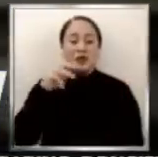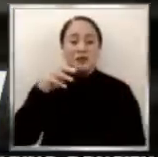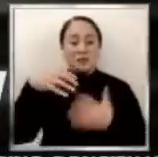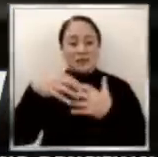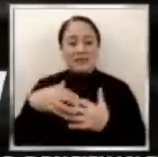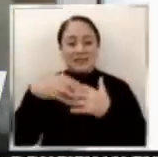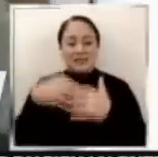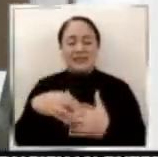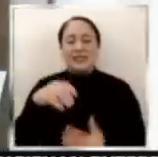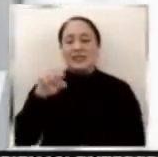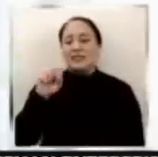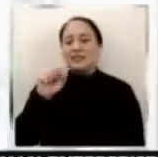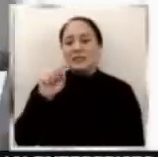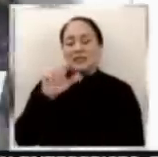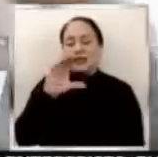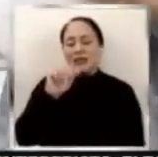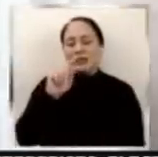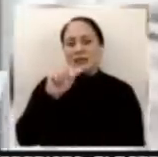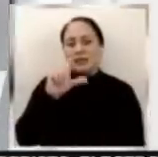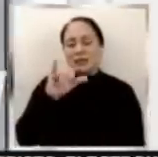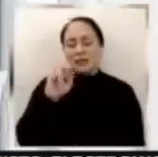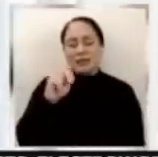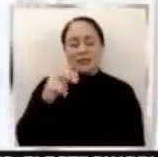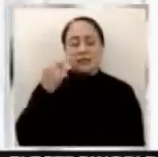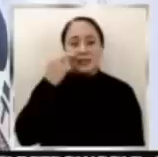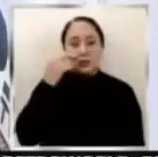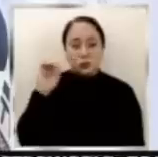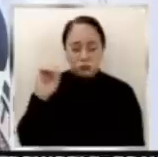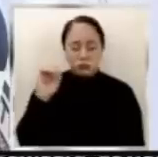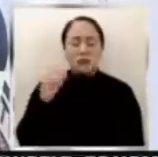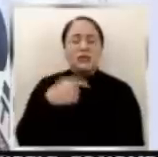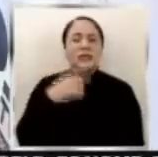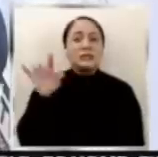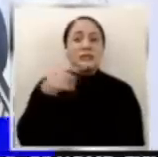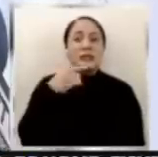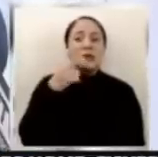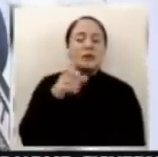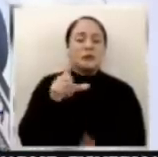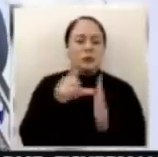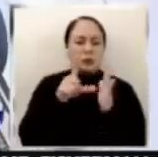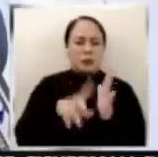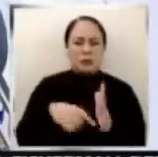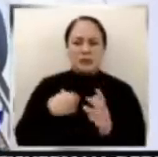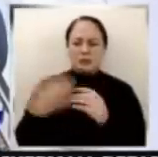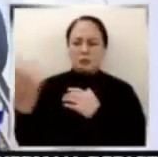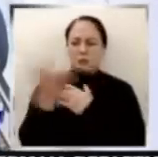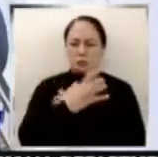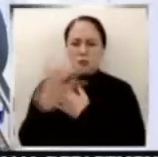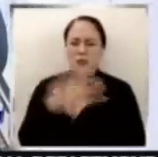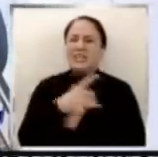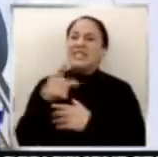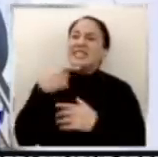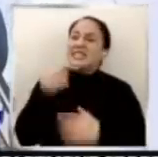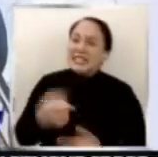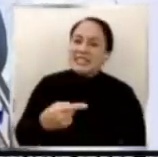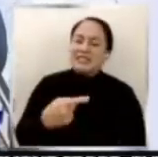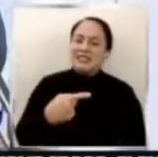Negros Oriental. Ayon yan sa abogado ng mga naaresto. Pinipressure sila na aminin na